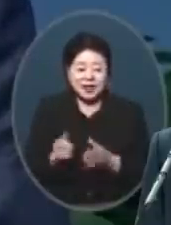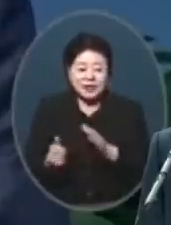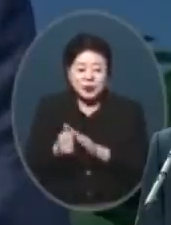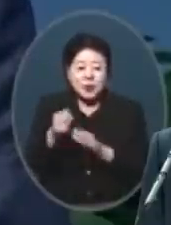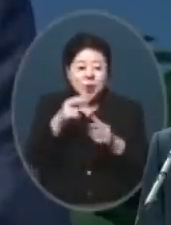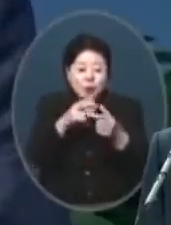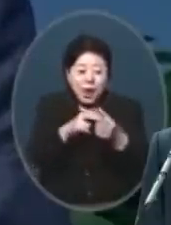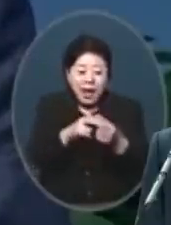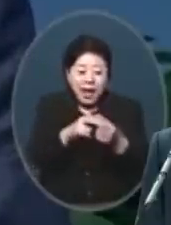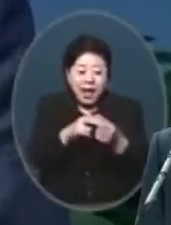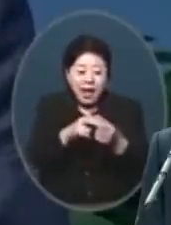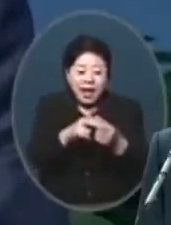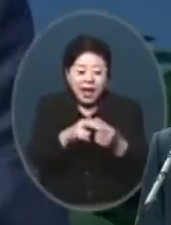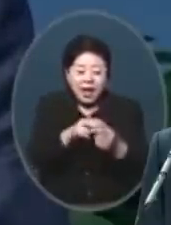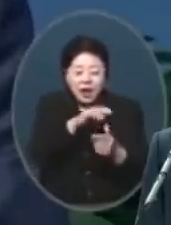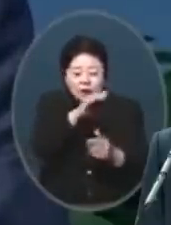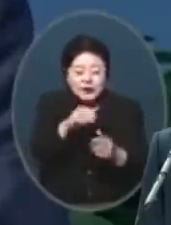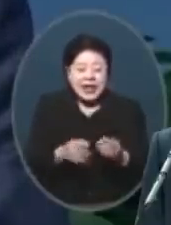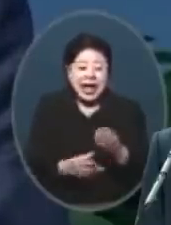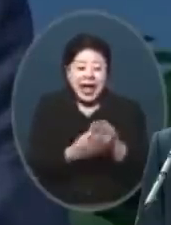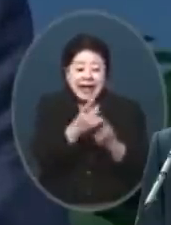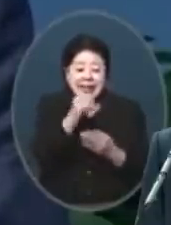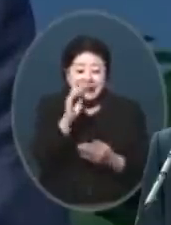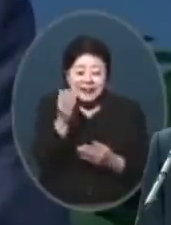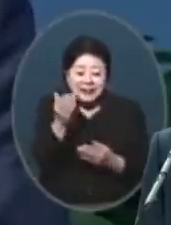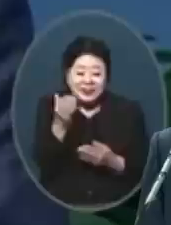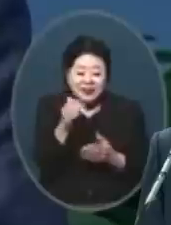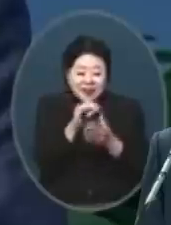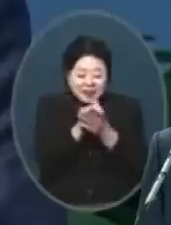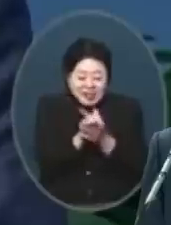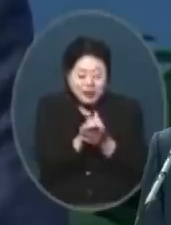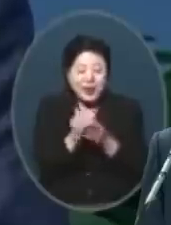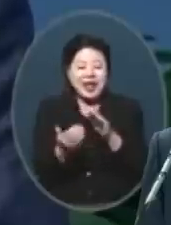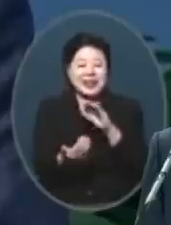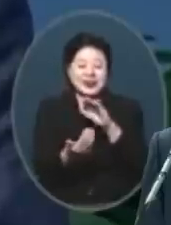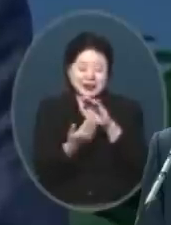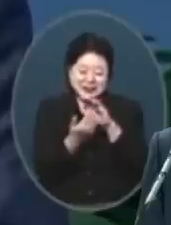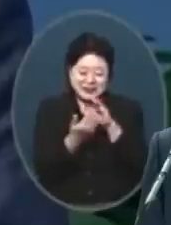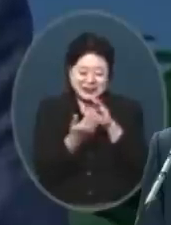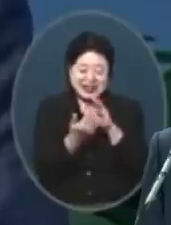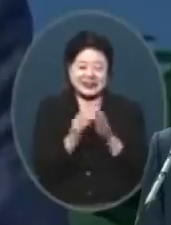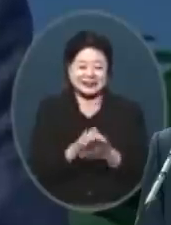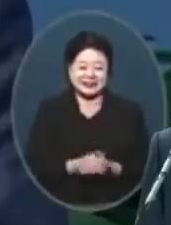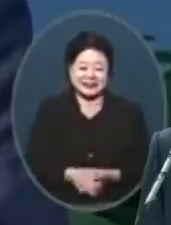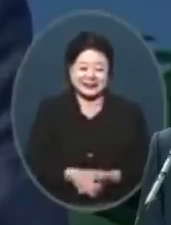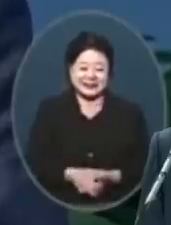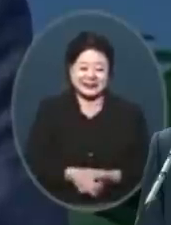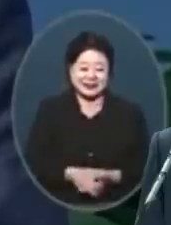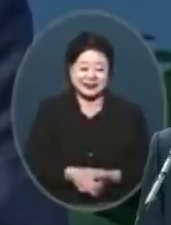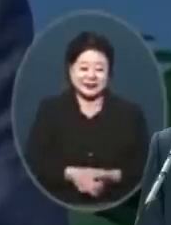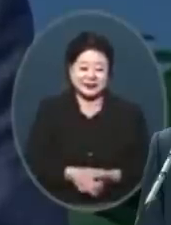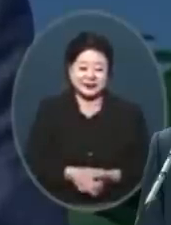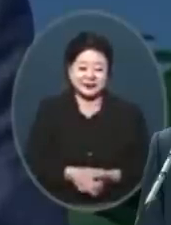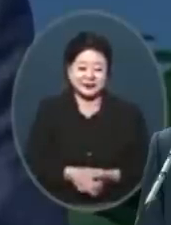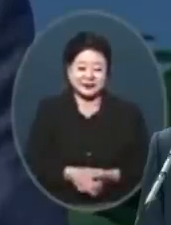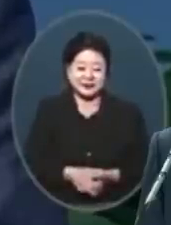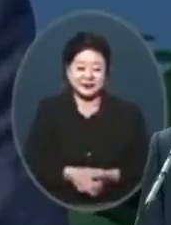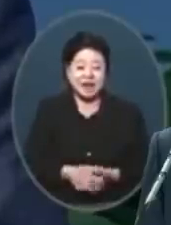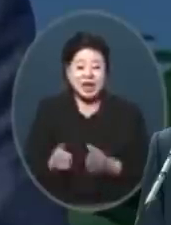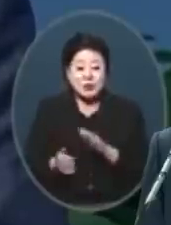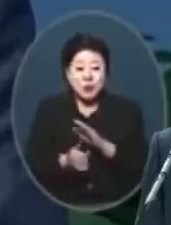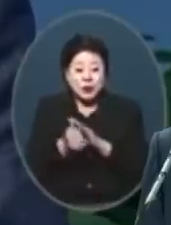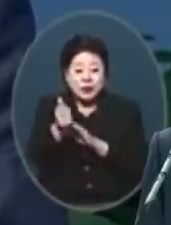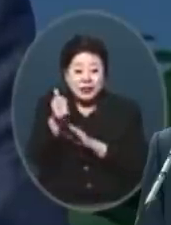소원과 우리가 하나가 되어서 기도가 이루어지는 것을 말하는 것인데 이